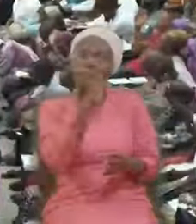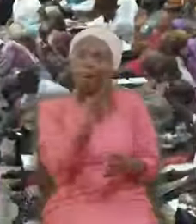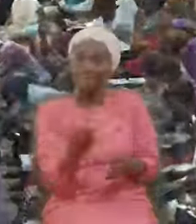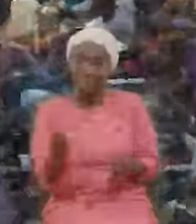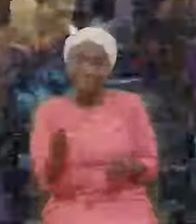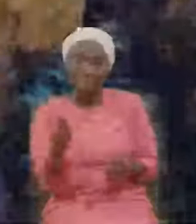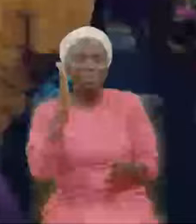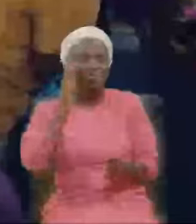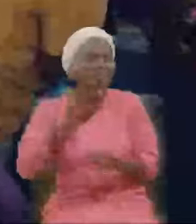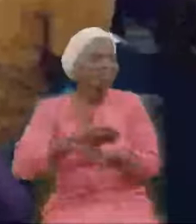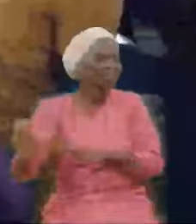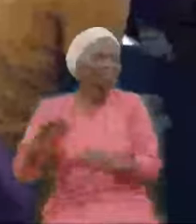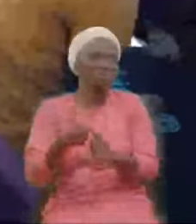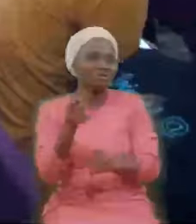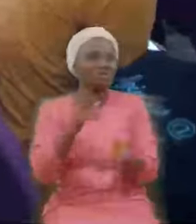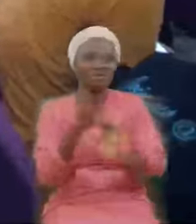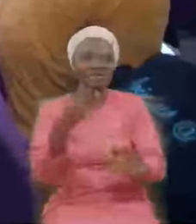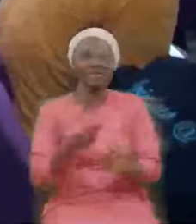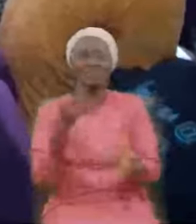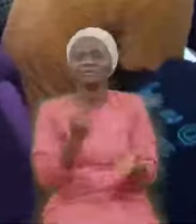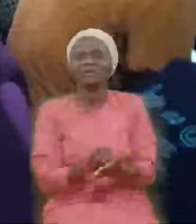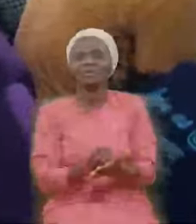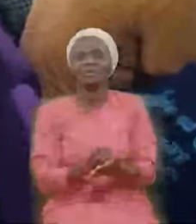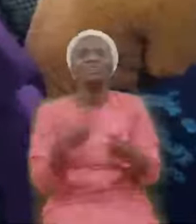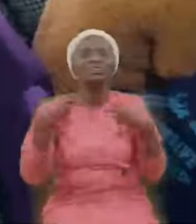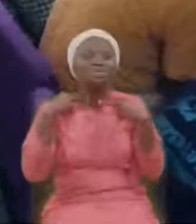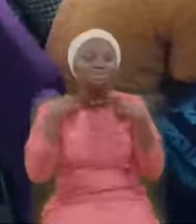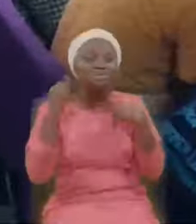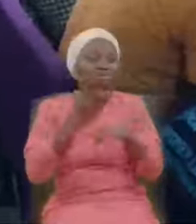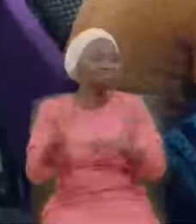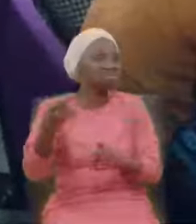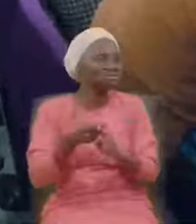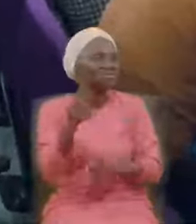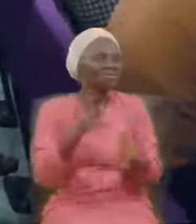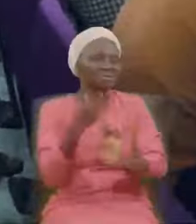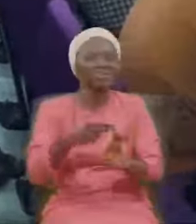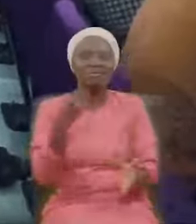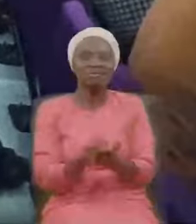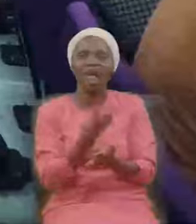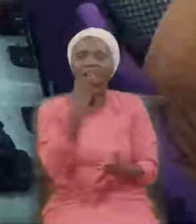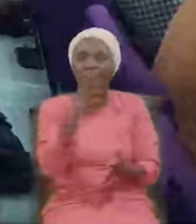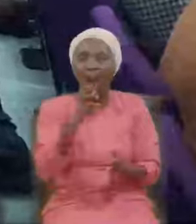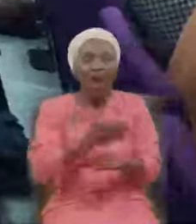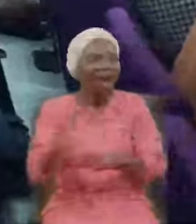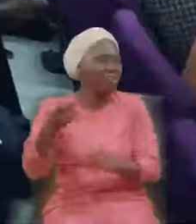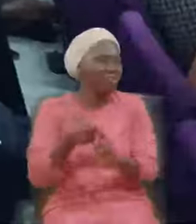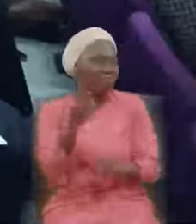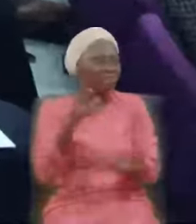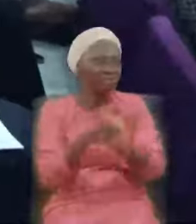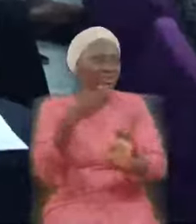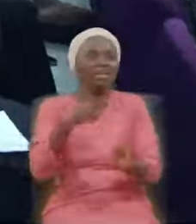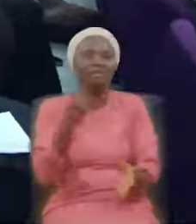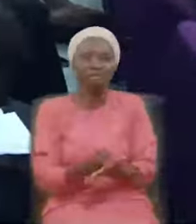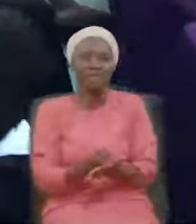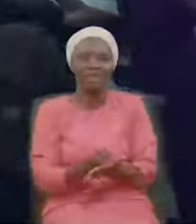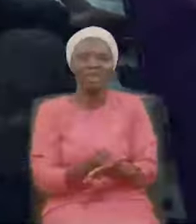toi. Les jougs vont passer par-dessus toi. Les malédictions vont